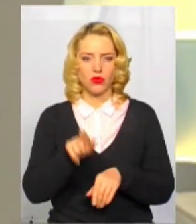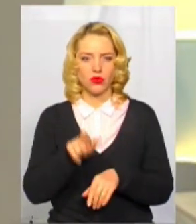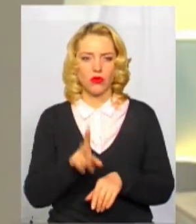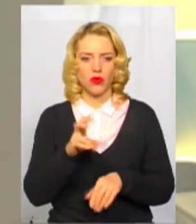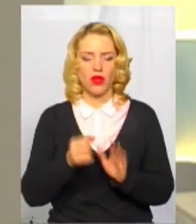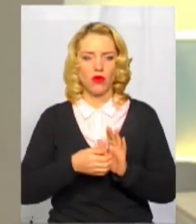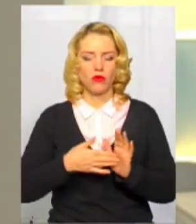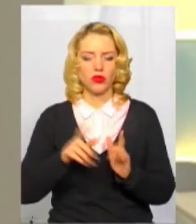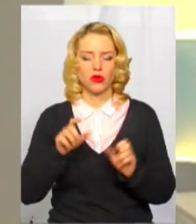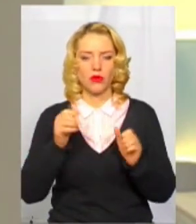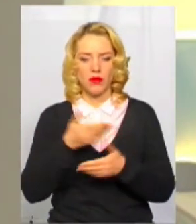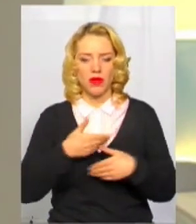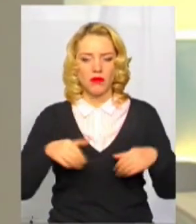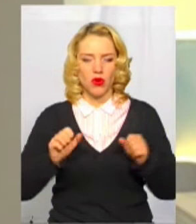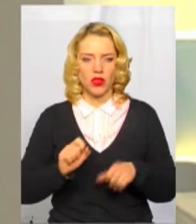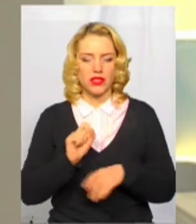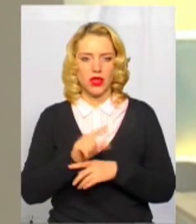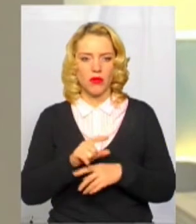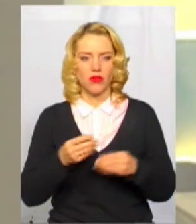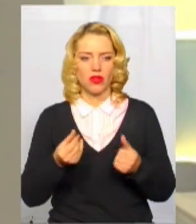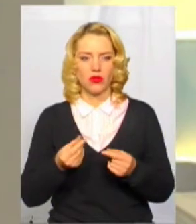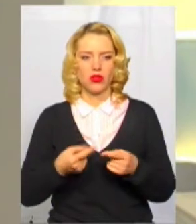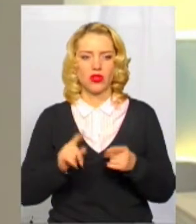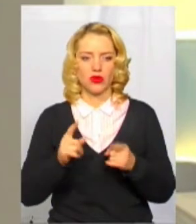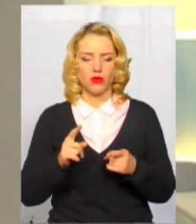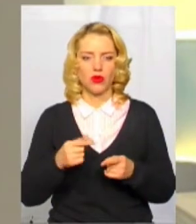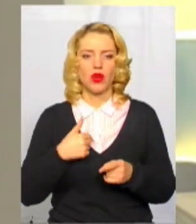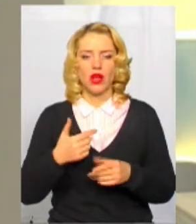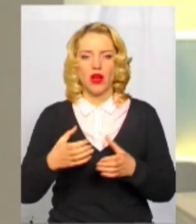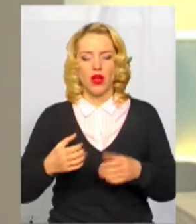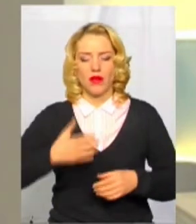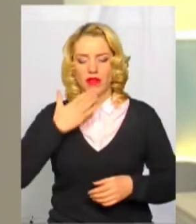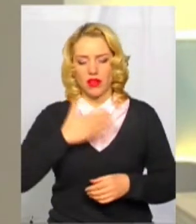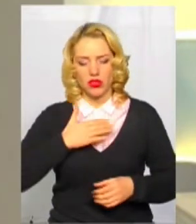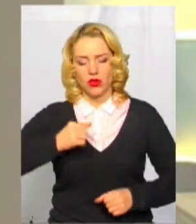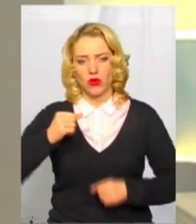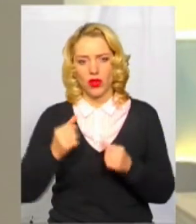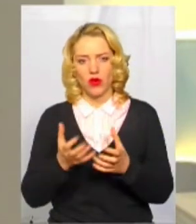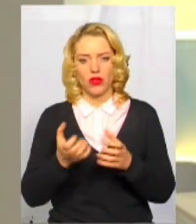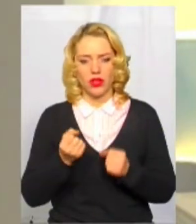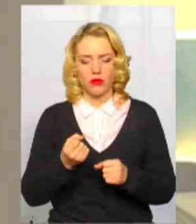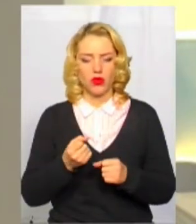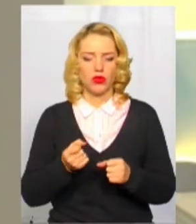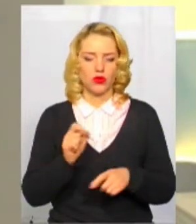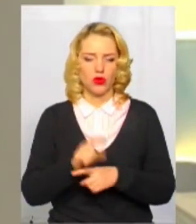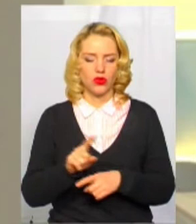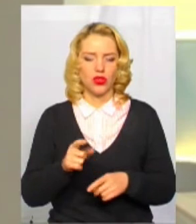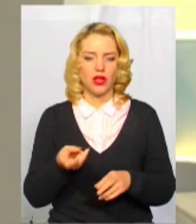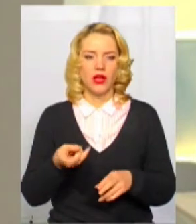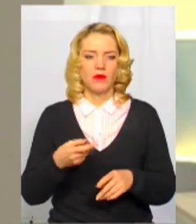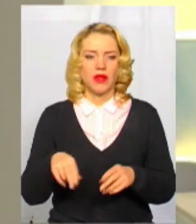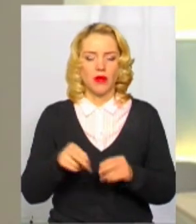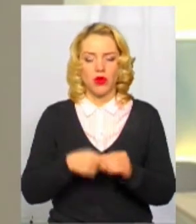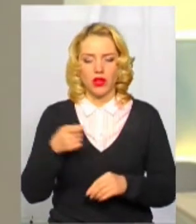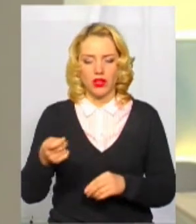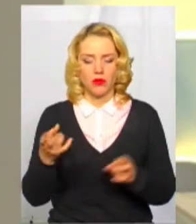могли замовити кошти. Тому однозначно від мене мої колеги отримають доручення дійти до кожної сім'ї, поставити на облік, подати